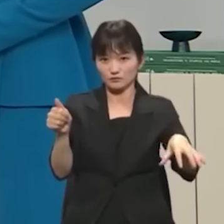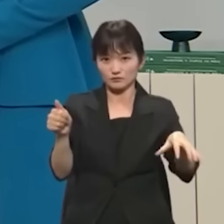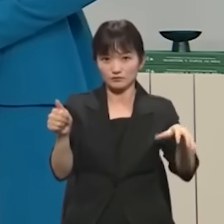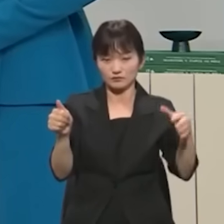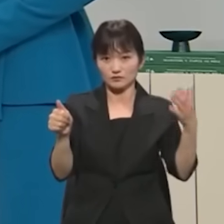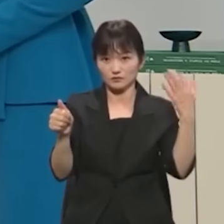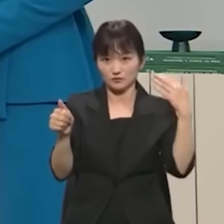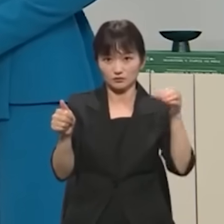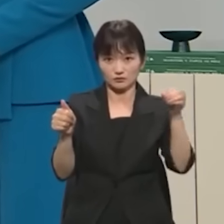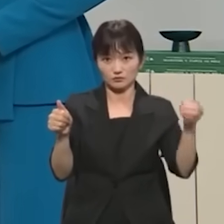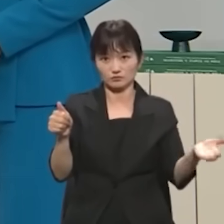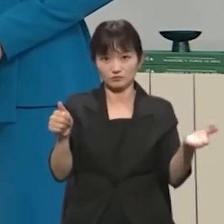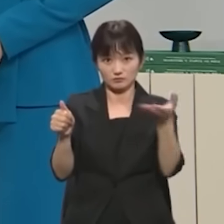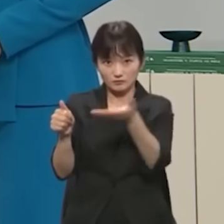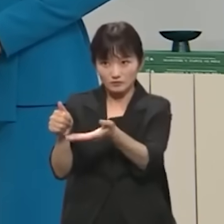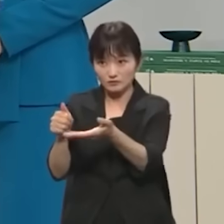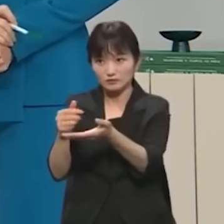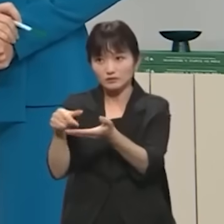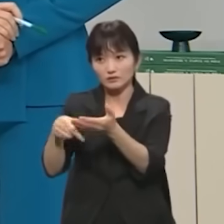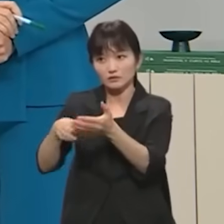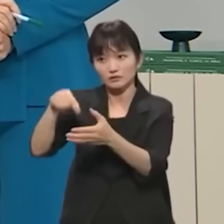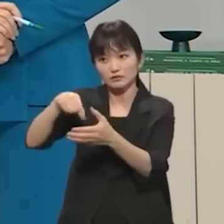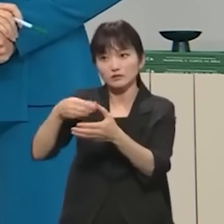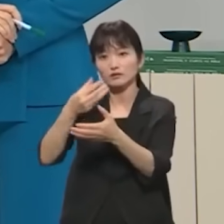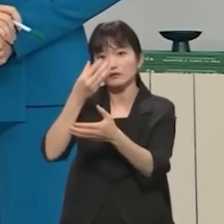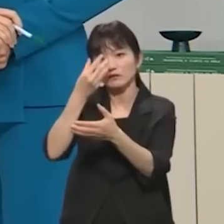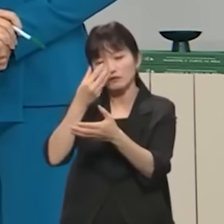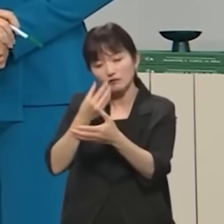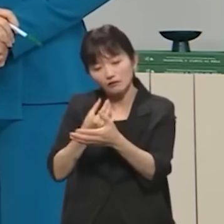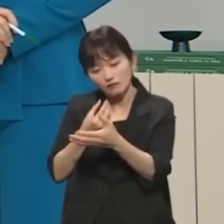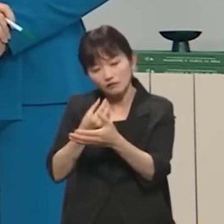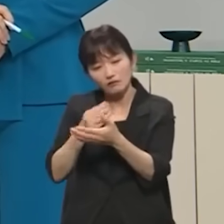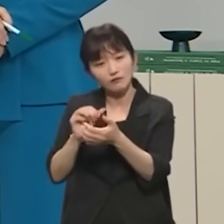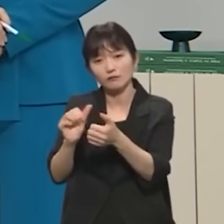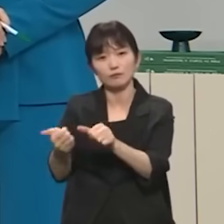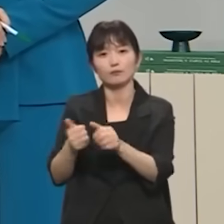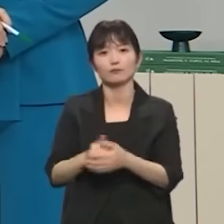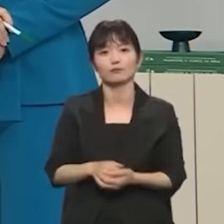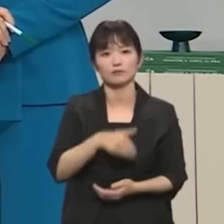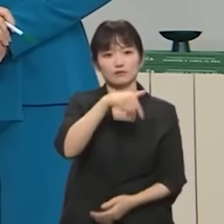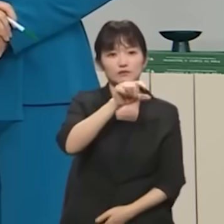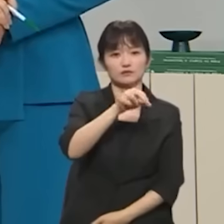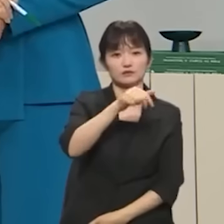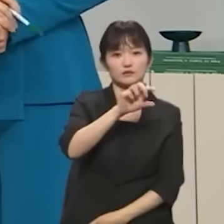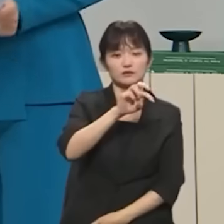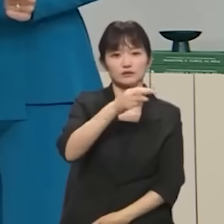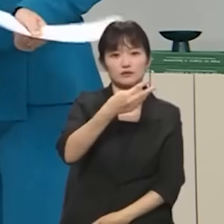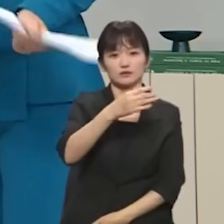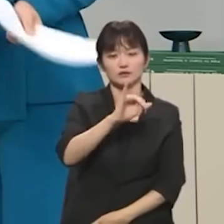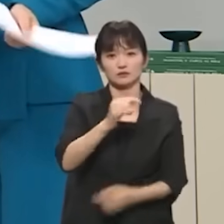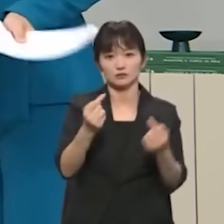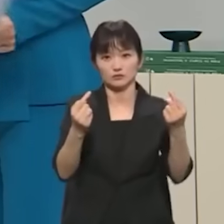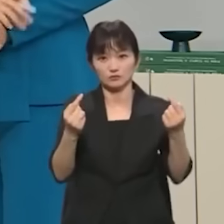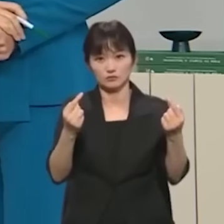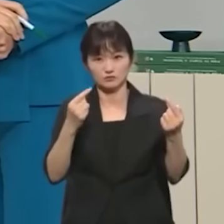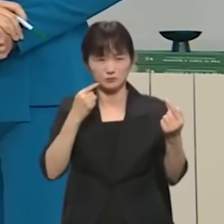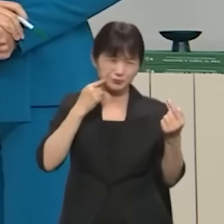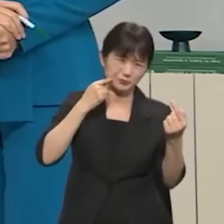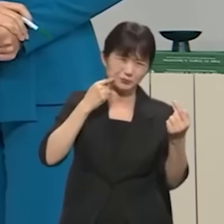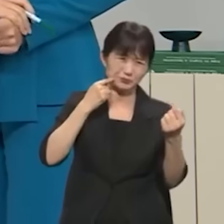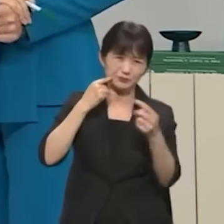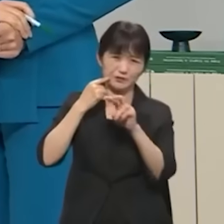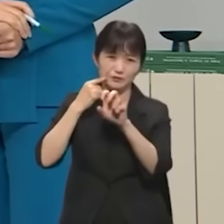홍차를 마신 뒤에 시름시름 앓다가 숨을 거뒀습니다. 청산가리보다 독성이 25만 배